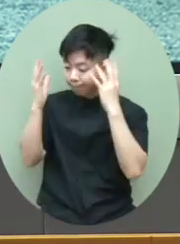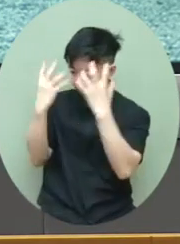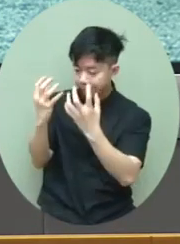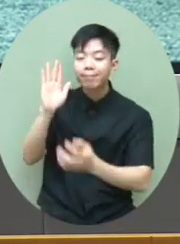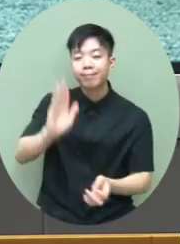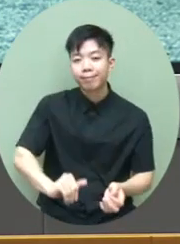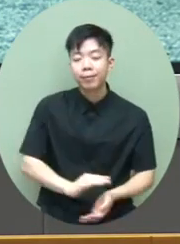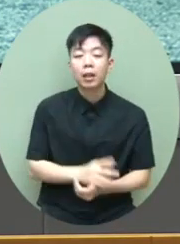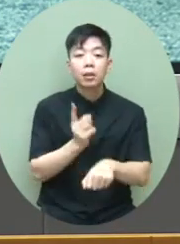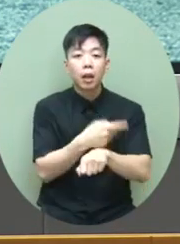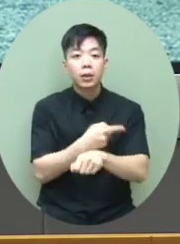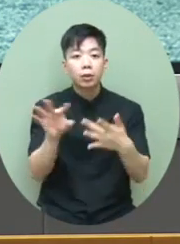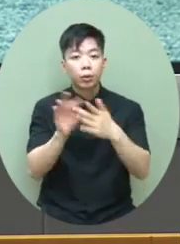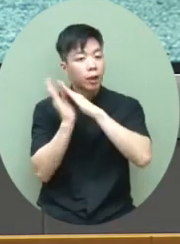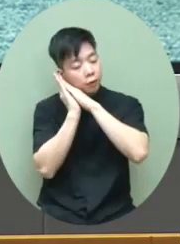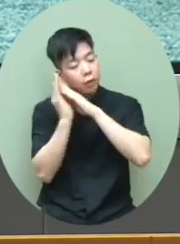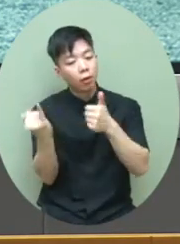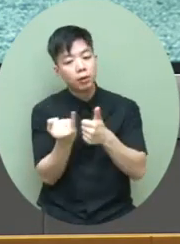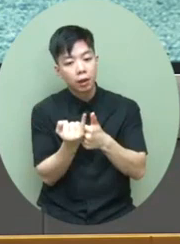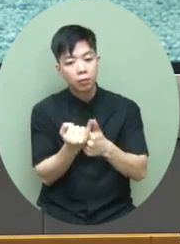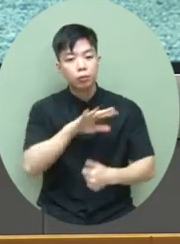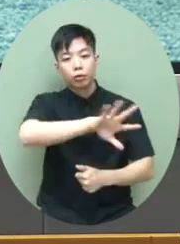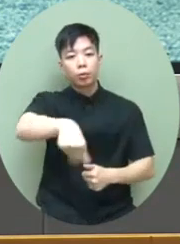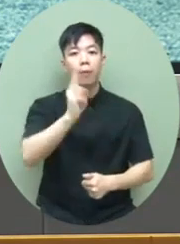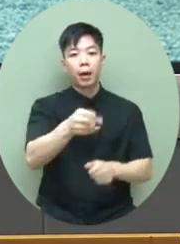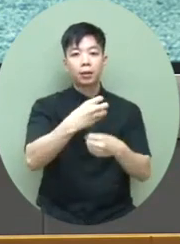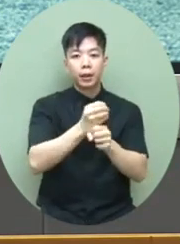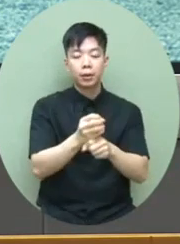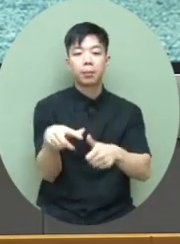舍即住宿舍的學生就需要接受檢疫先。